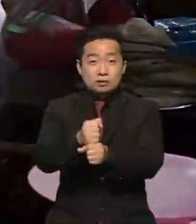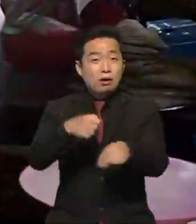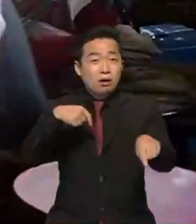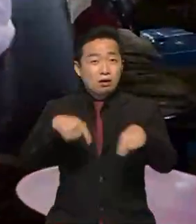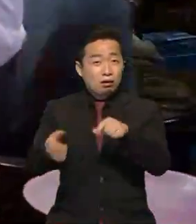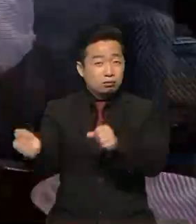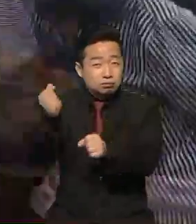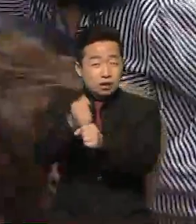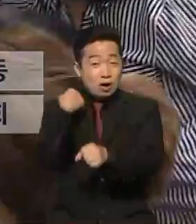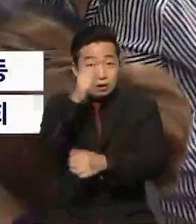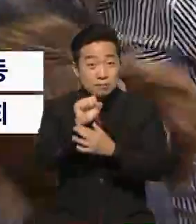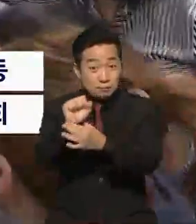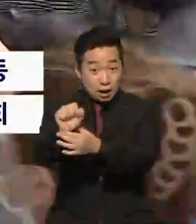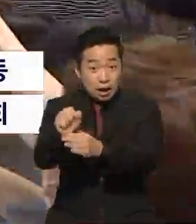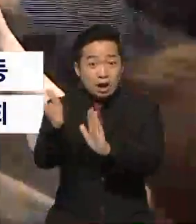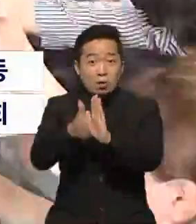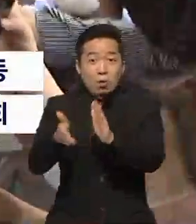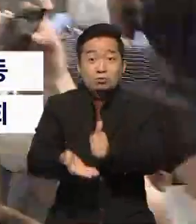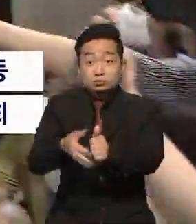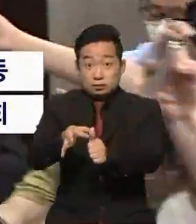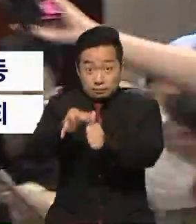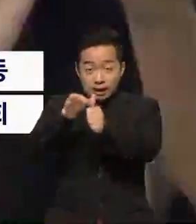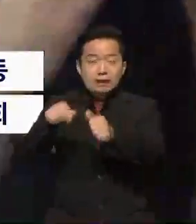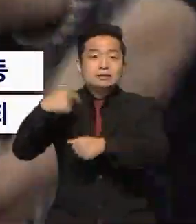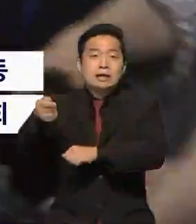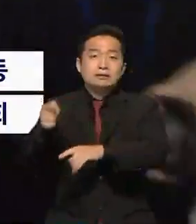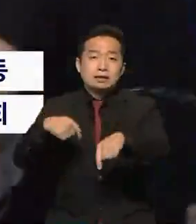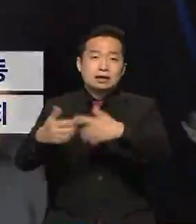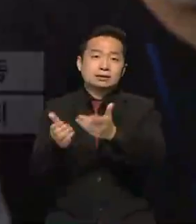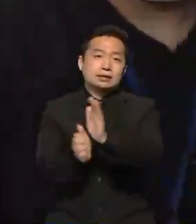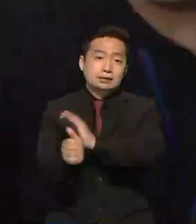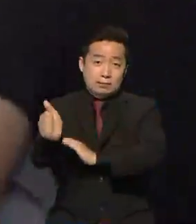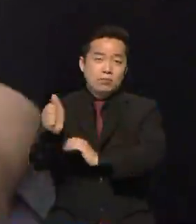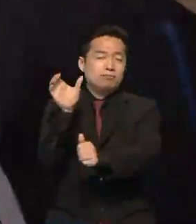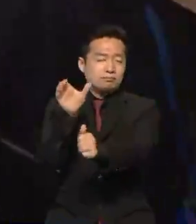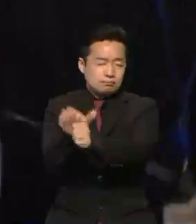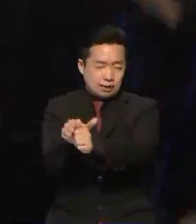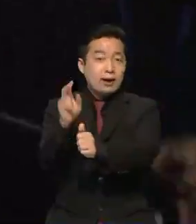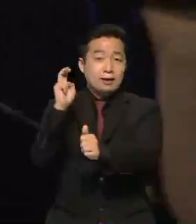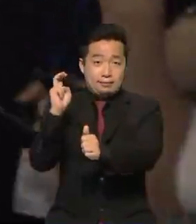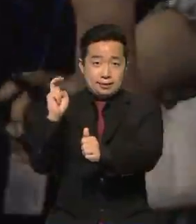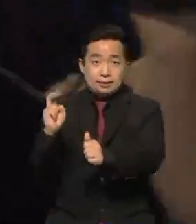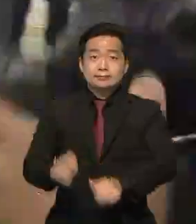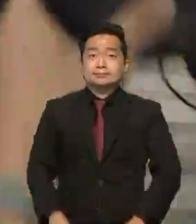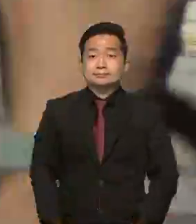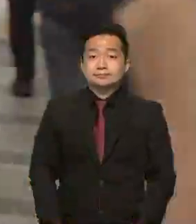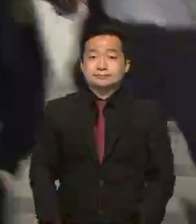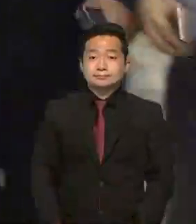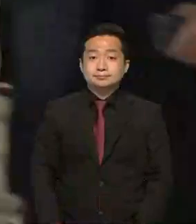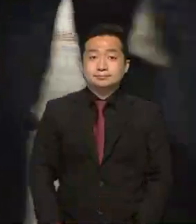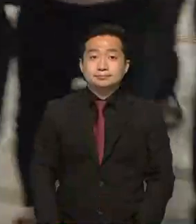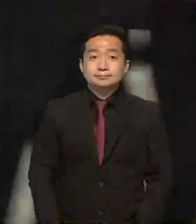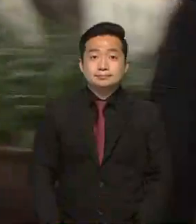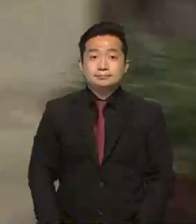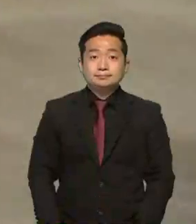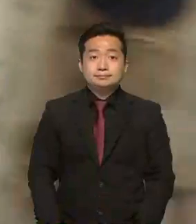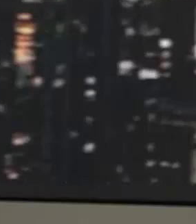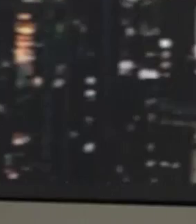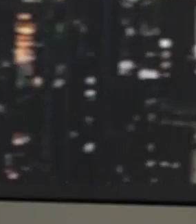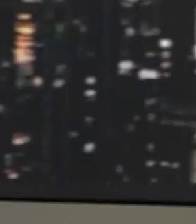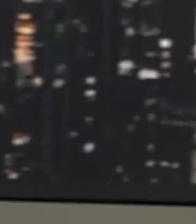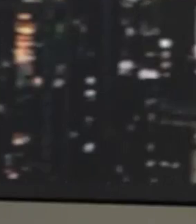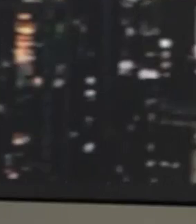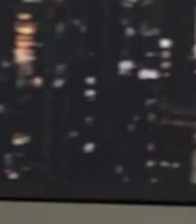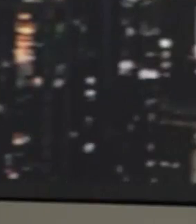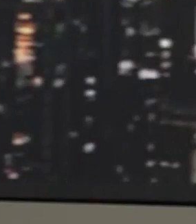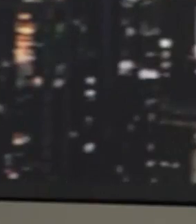여부는 공천권을 거머쥘 차기 당대표에 따라 요동칠 것으로 보입니다. SBS 김영래입니다.